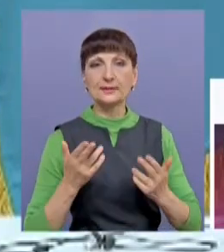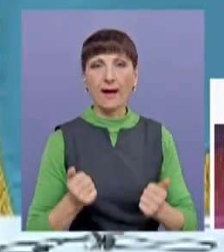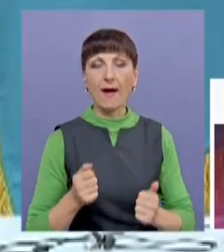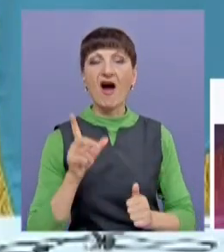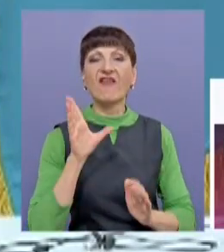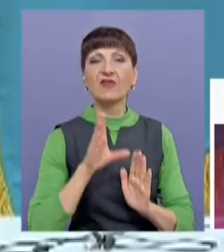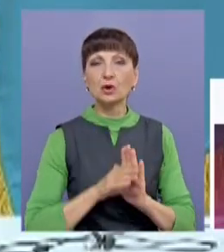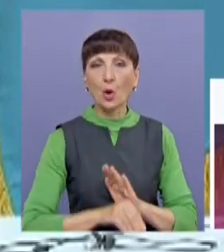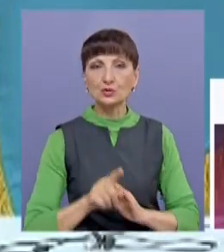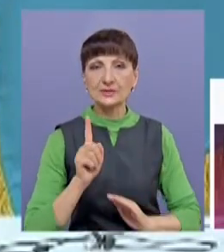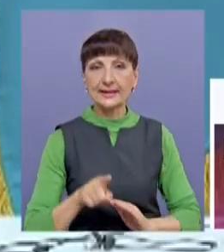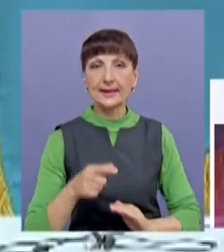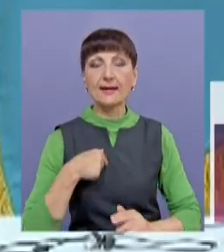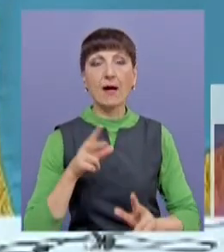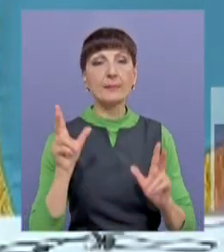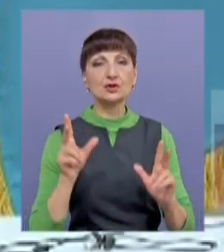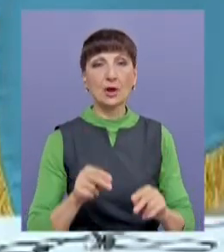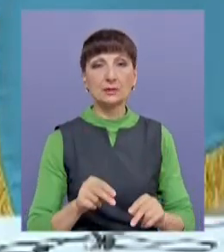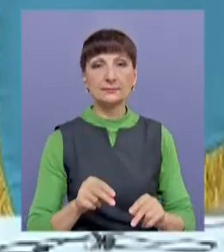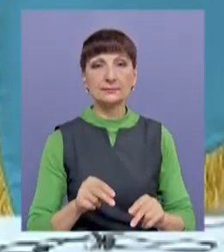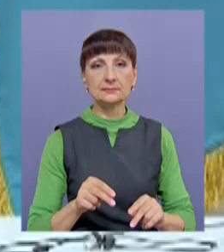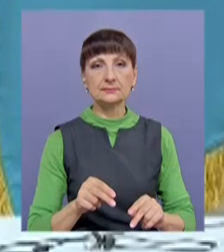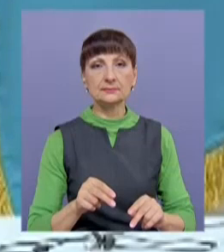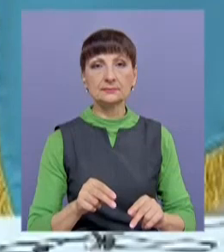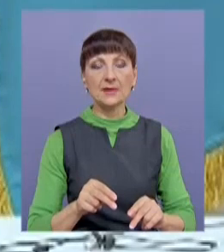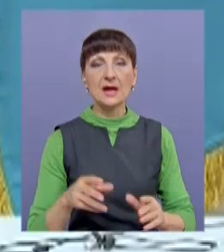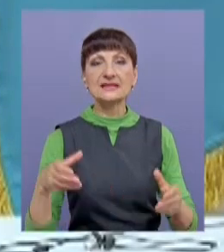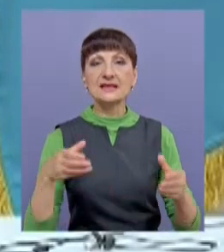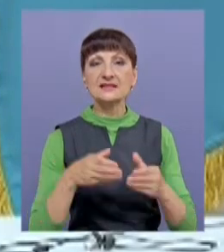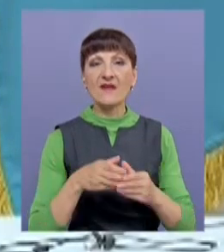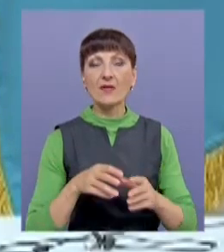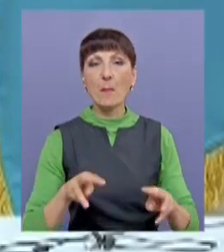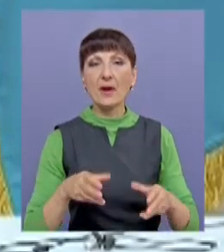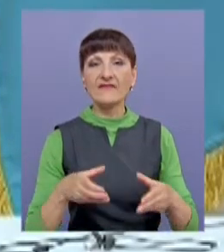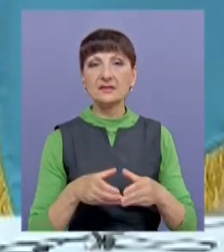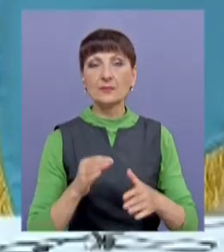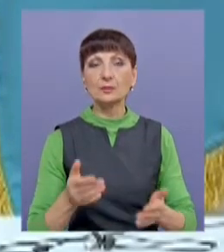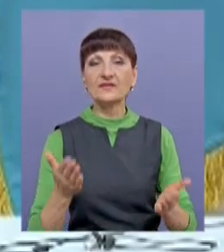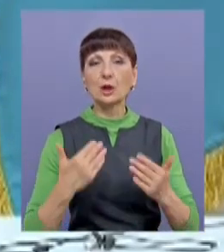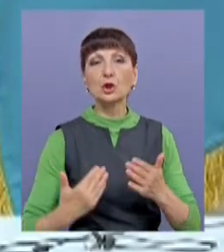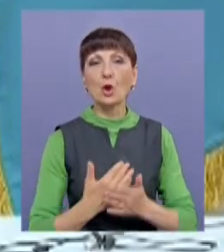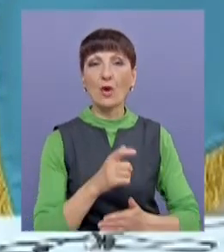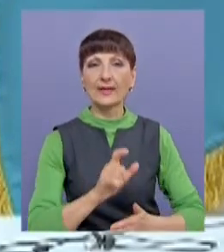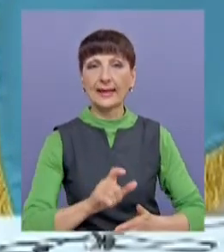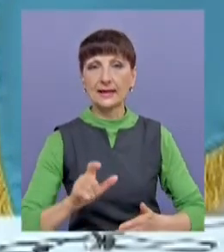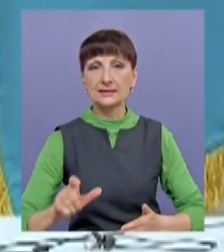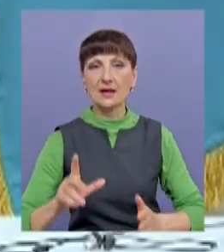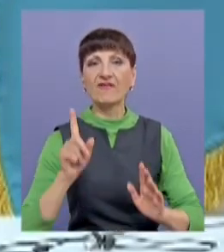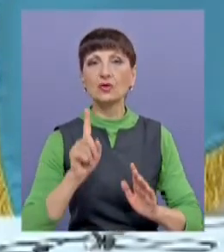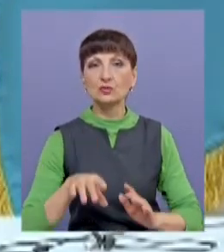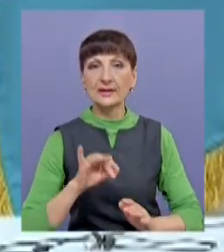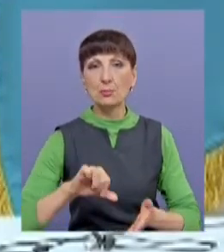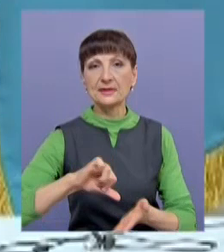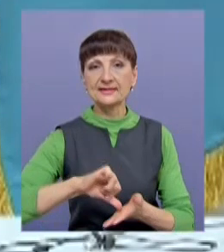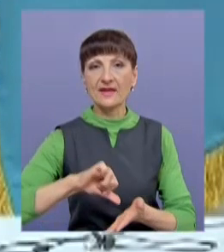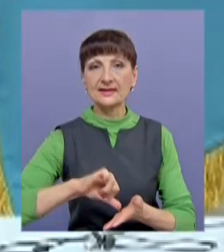числе, как я обещал, в состав правительства будут привлекаться новые лица, в том числе